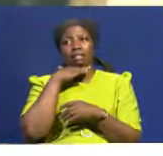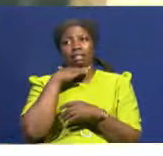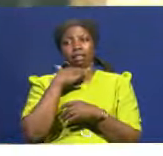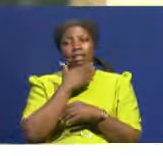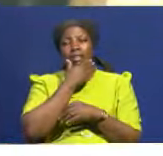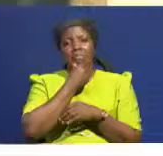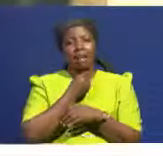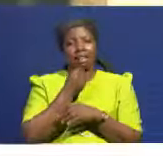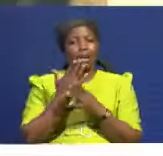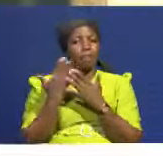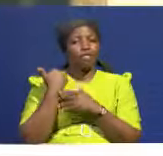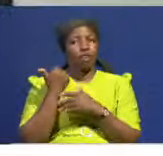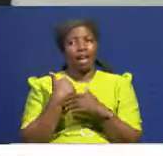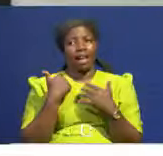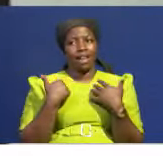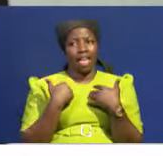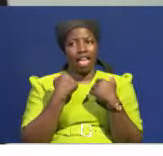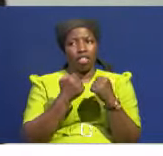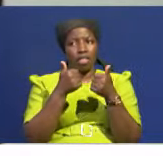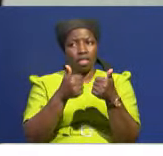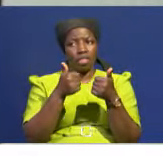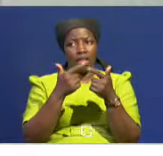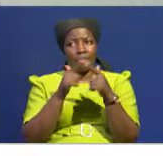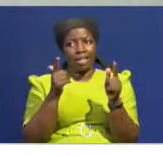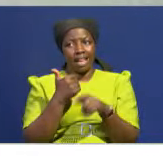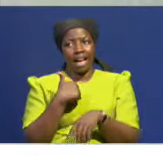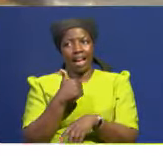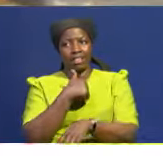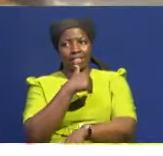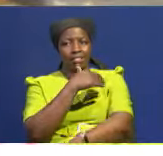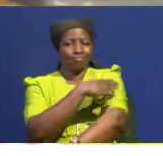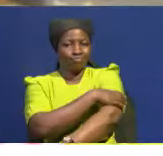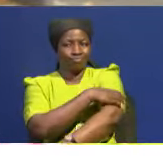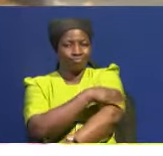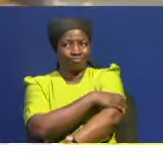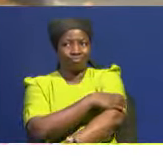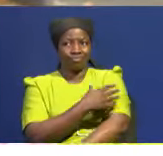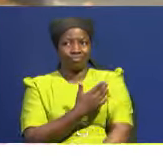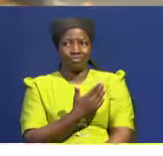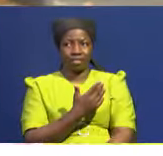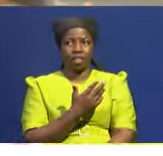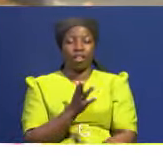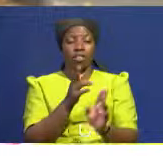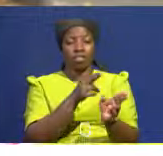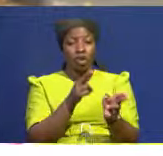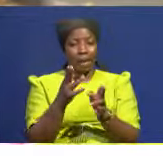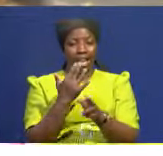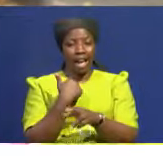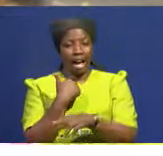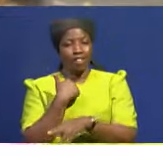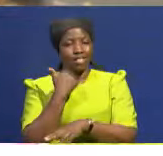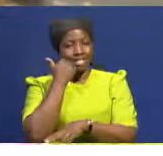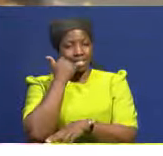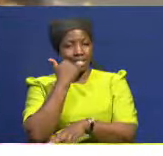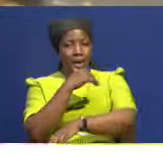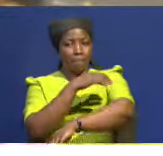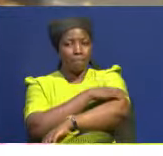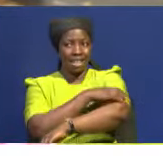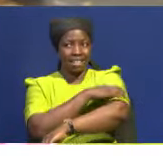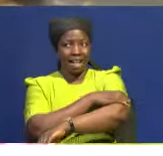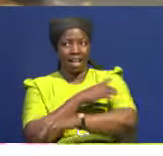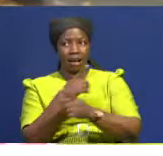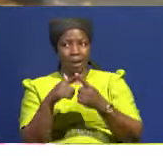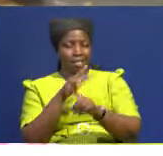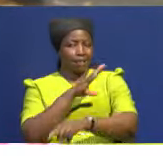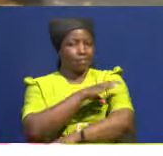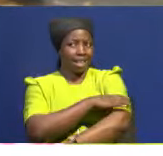njema ingawa alikuwa na dalili za shinikizo la damu. Huwa kuna pressure kidogo. Kiti